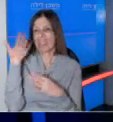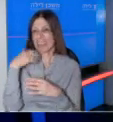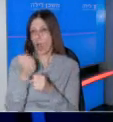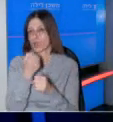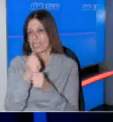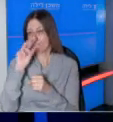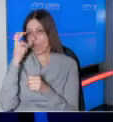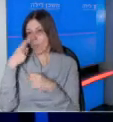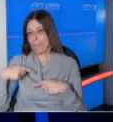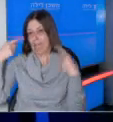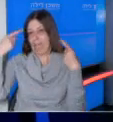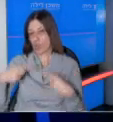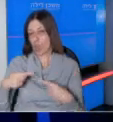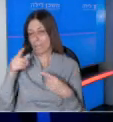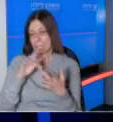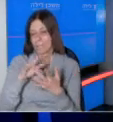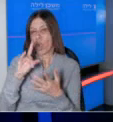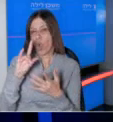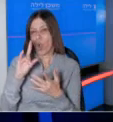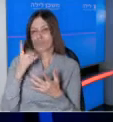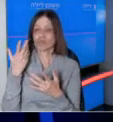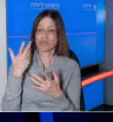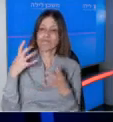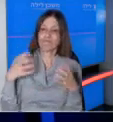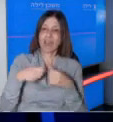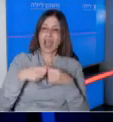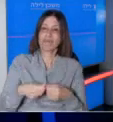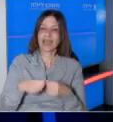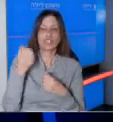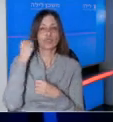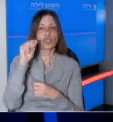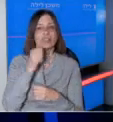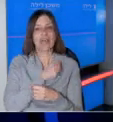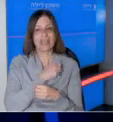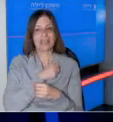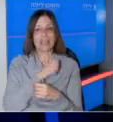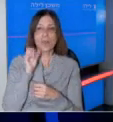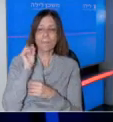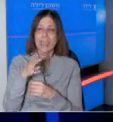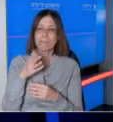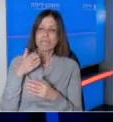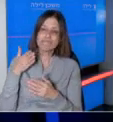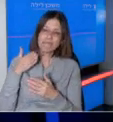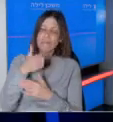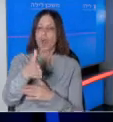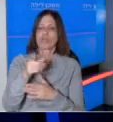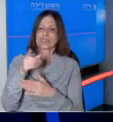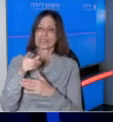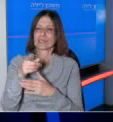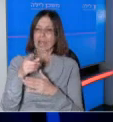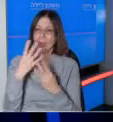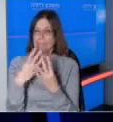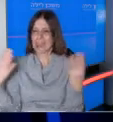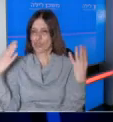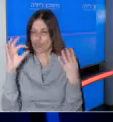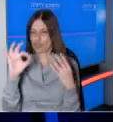היום בחומש, יש סיכוי שחברי הציונות הדתית היו באים לפרוץ את המצור שלך. נכון. יש פה איזושהי בעיה. אגב, וגם אתה